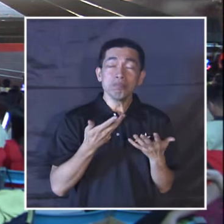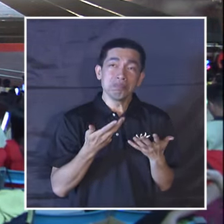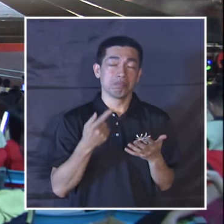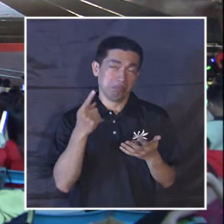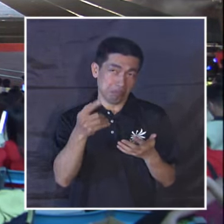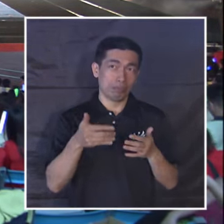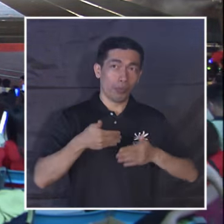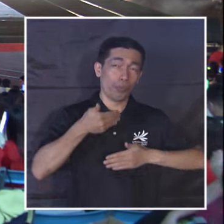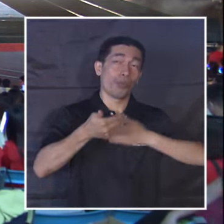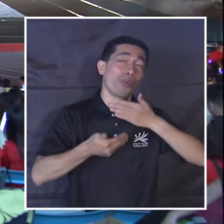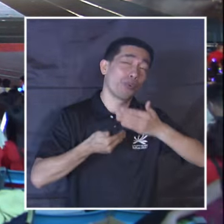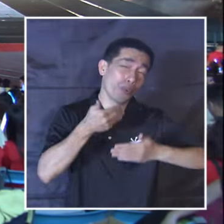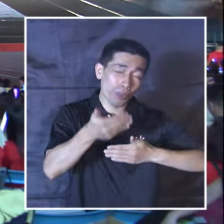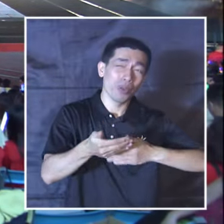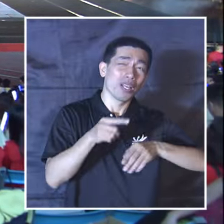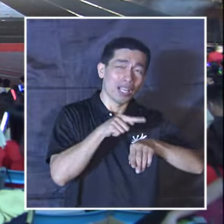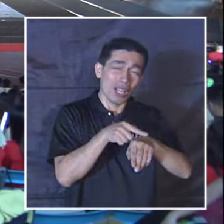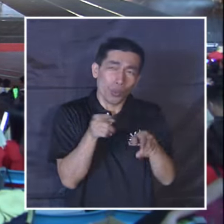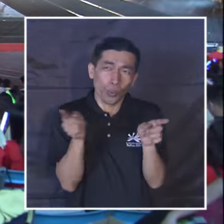开。